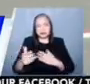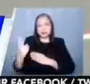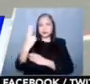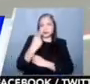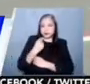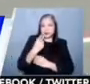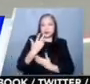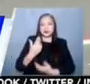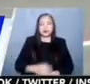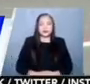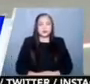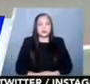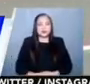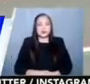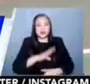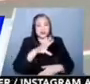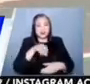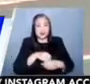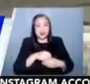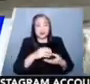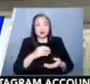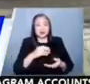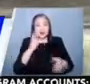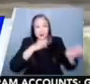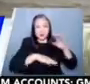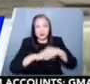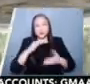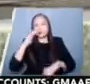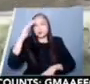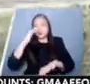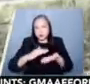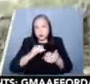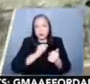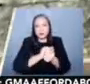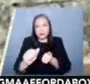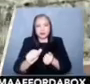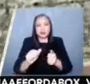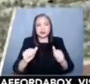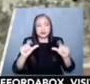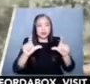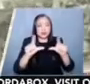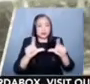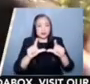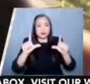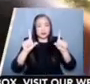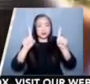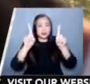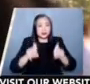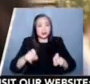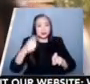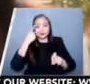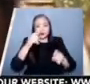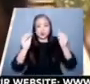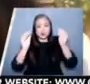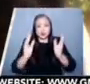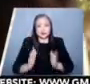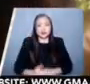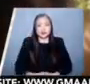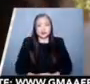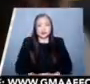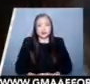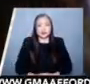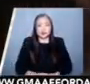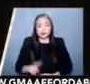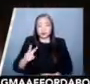problema ang mababang porsyento ng pumapasa sa Licensure Examination for Teachers mula 2012 hanggang